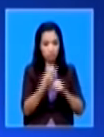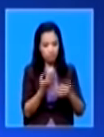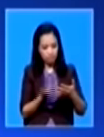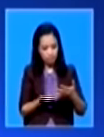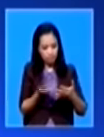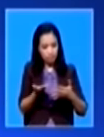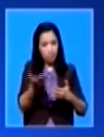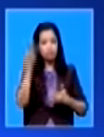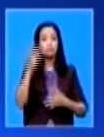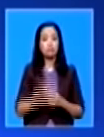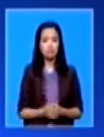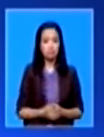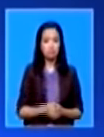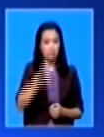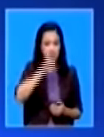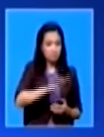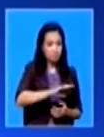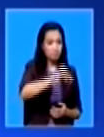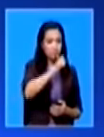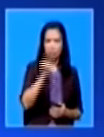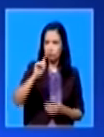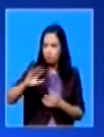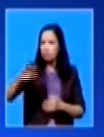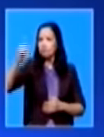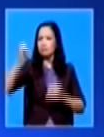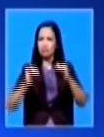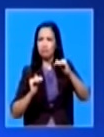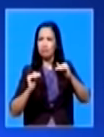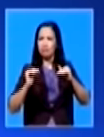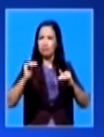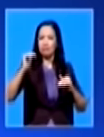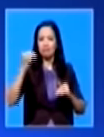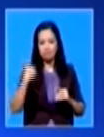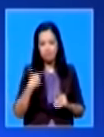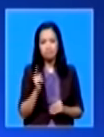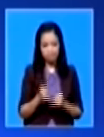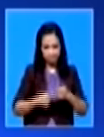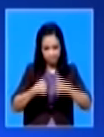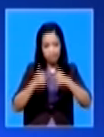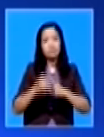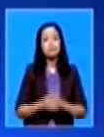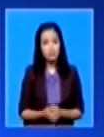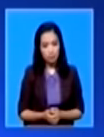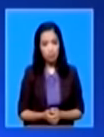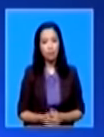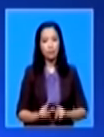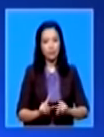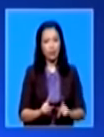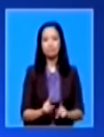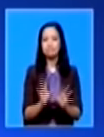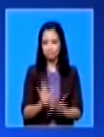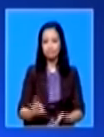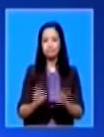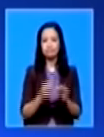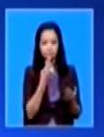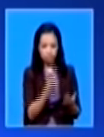แต่อย่าลืมว่าไอ้เราดีขึ้นเขาก็หนีเราอีก ค่ะ เพราะฉะนั้นตำแหน่งตรงนี้ผมว่าอย่าไปให้ความสำคัญตรงนั้นมากนักเพียงแต่ว่ามาดูไส้ที่แบบ